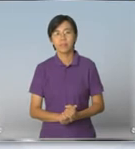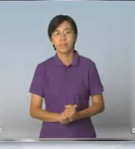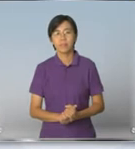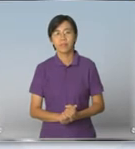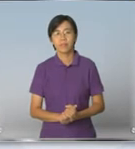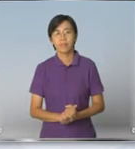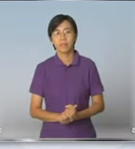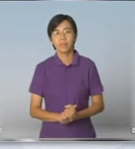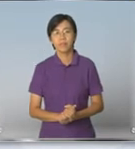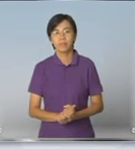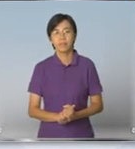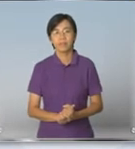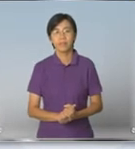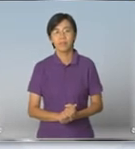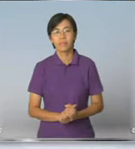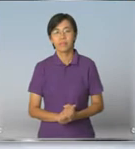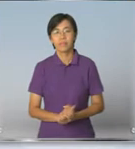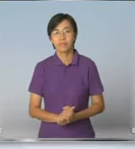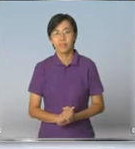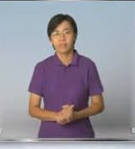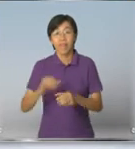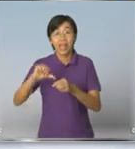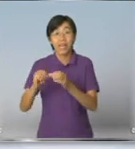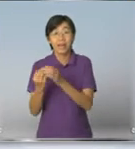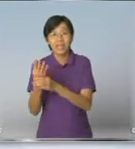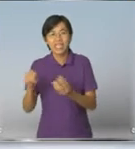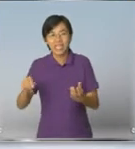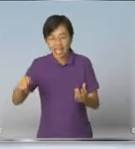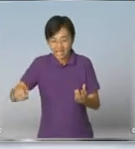แล้วก็อาจจะแตะน้ำมัน ใ